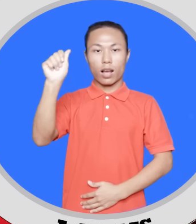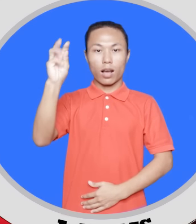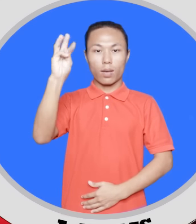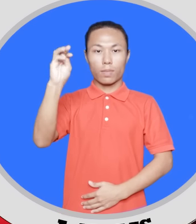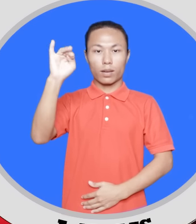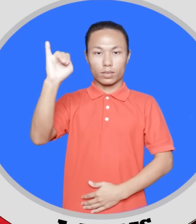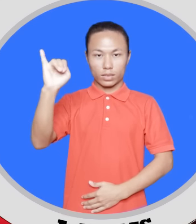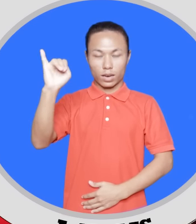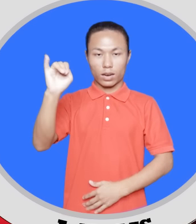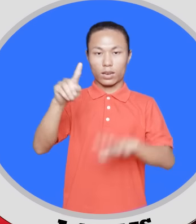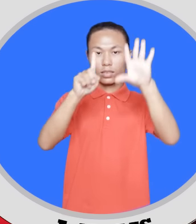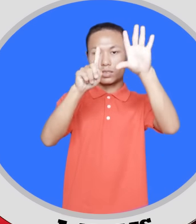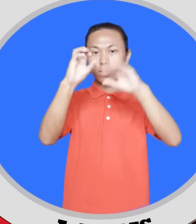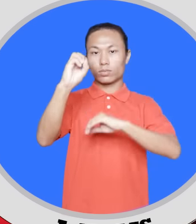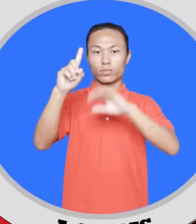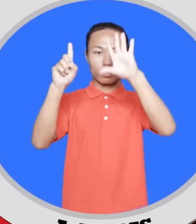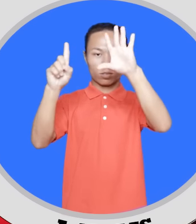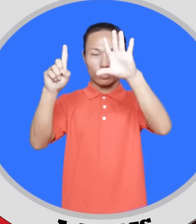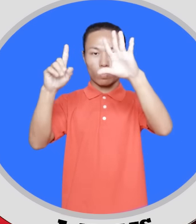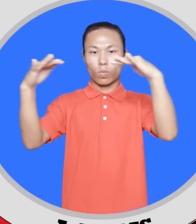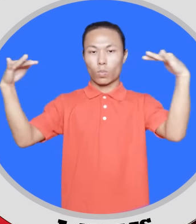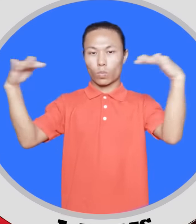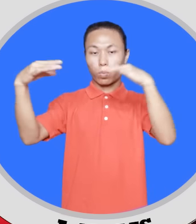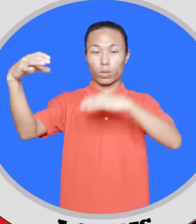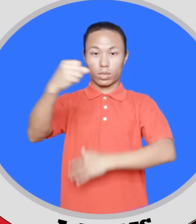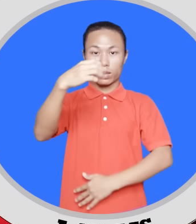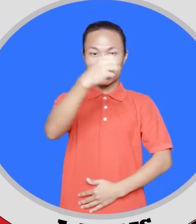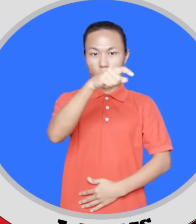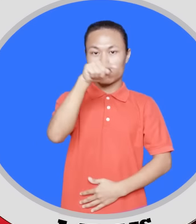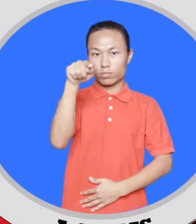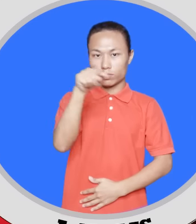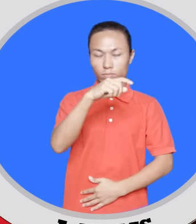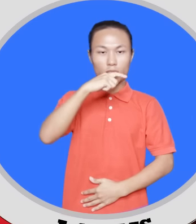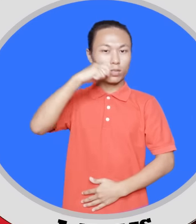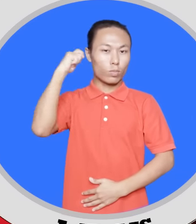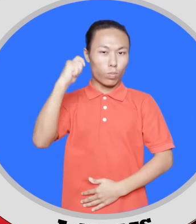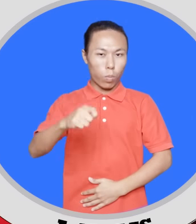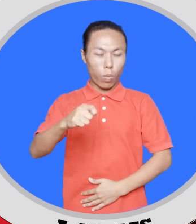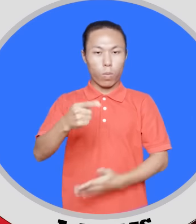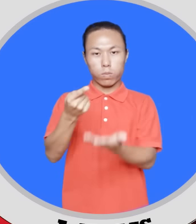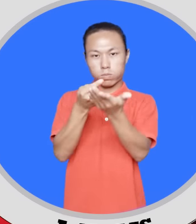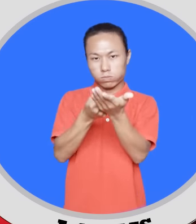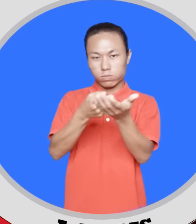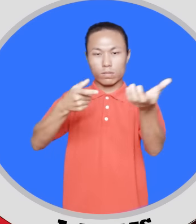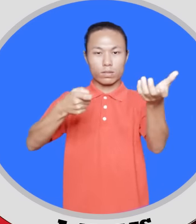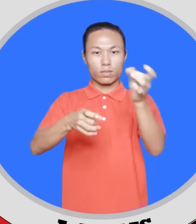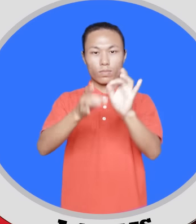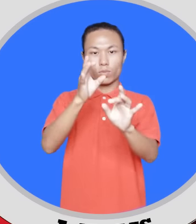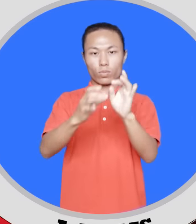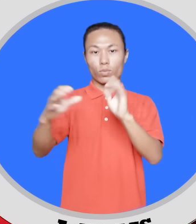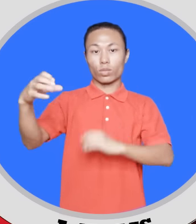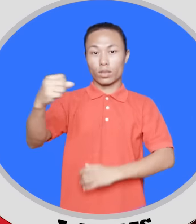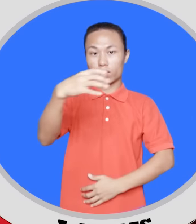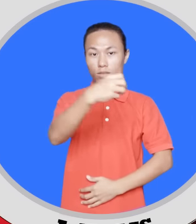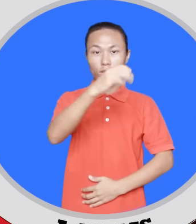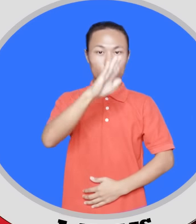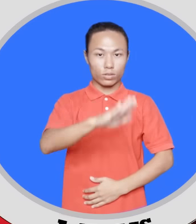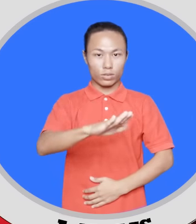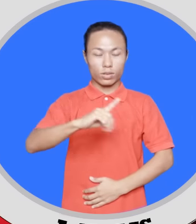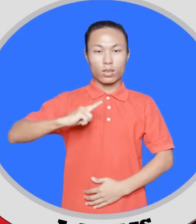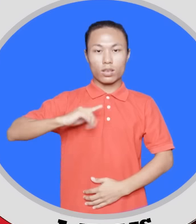င်နောင်ချုံမြို့နယ်မှာရှိတဲ့အကြမ်းဖက်စစ်တပ်ရဲ့ခမာယ114ခမာယ115နဲ့အမာတ656တပ်စခန်းတွေ